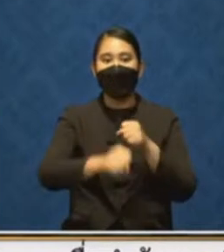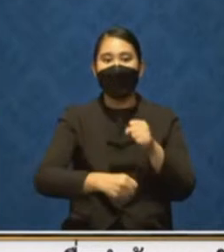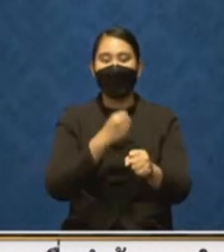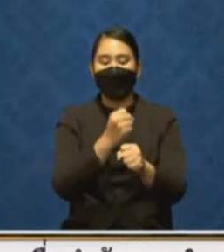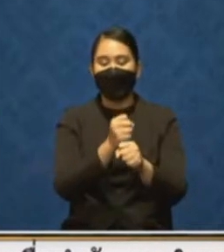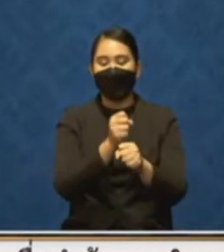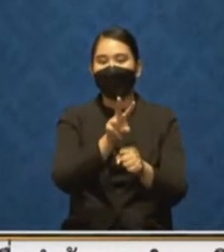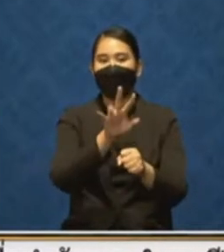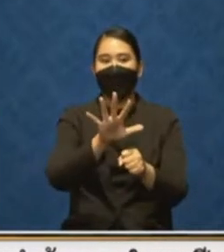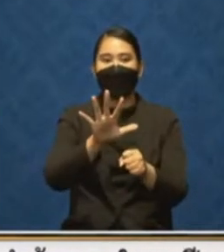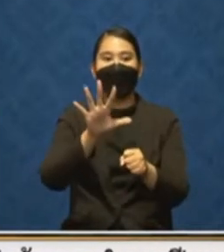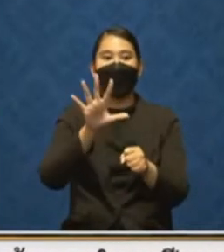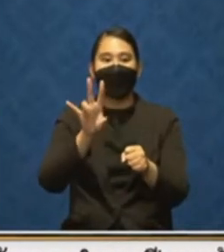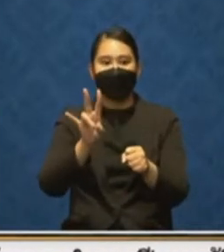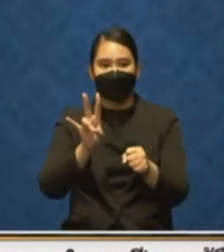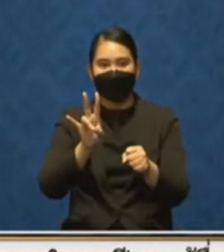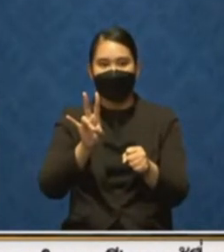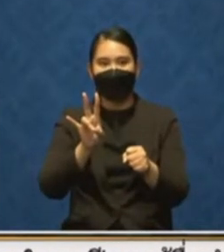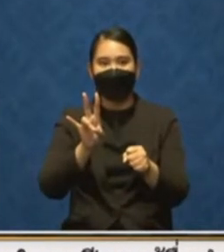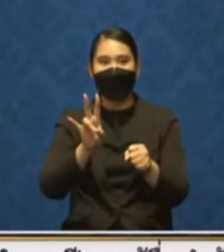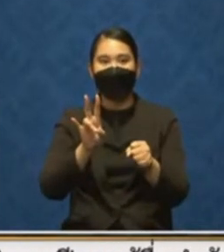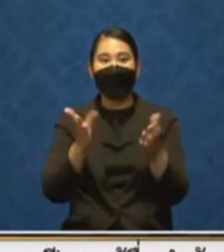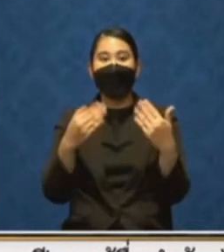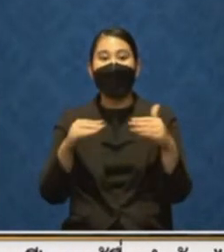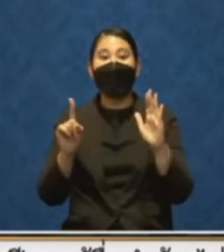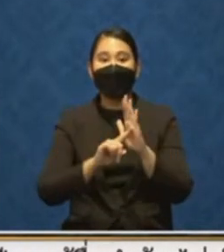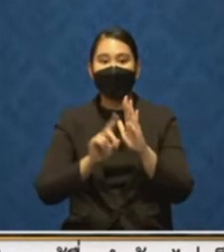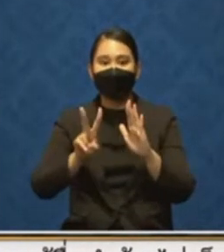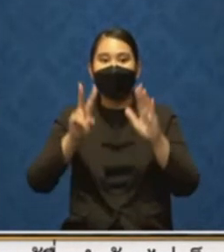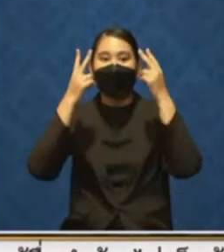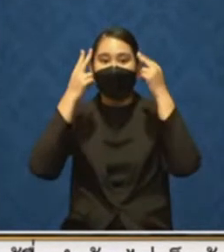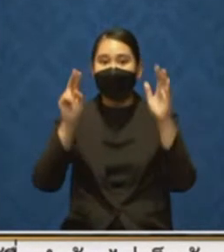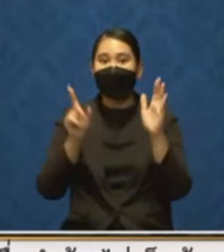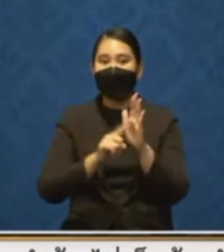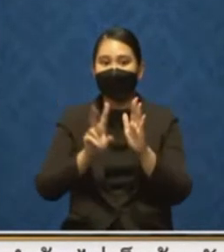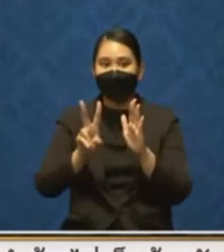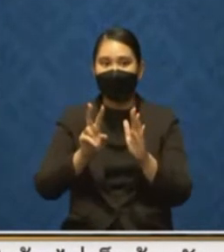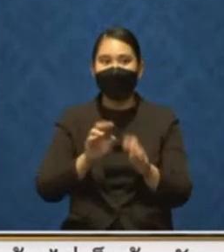2557ครั้งที่ 2วันที่ 9มิถุนายน